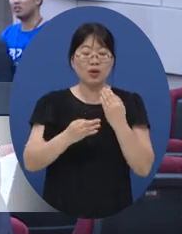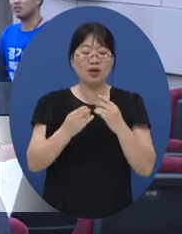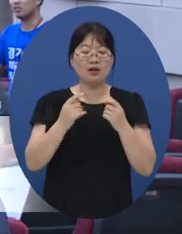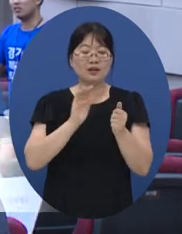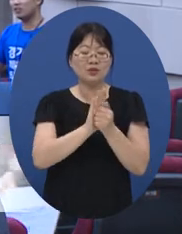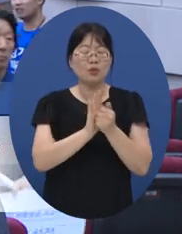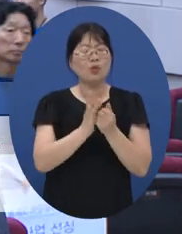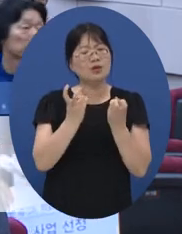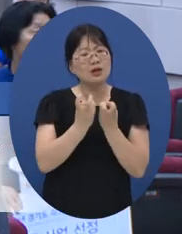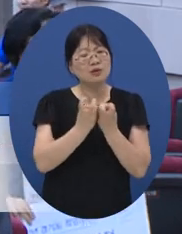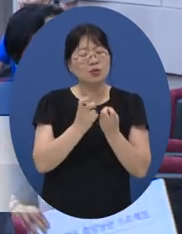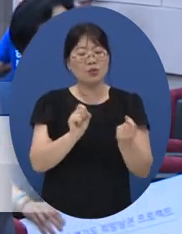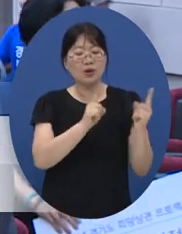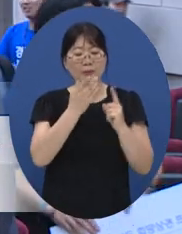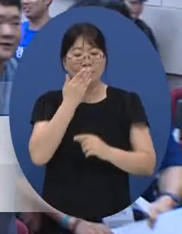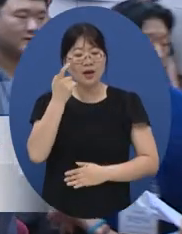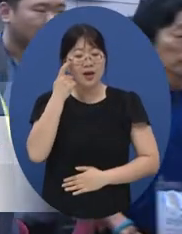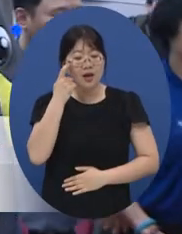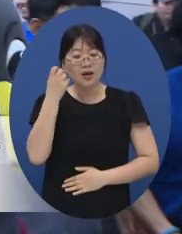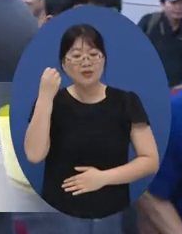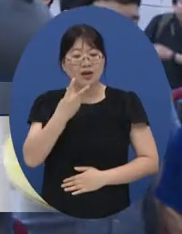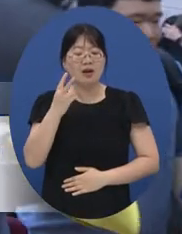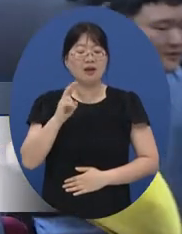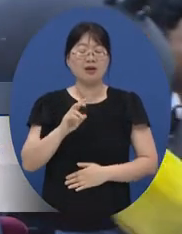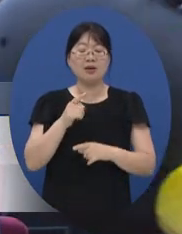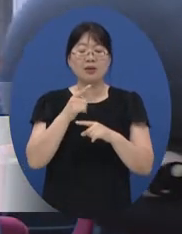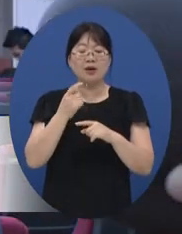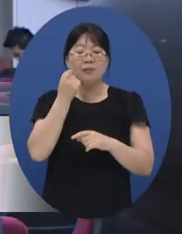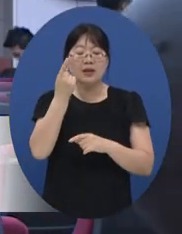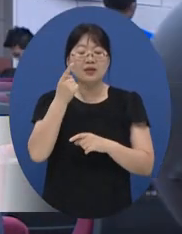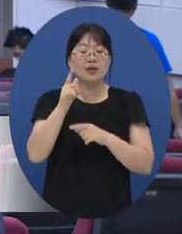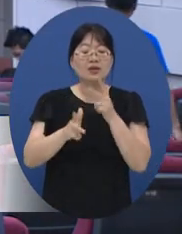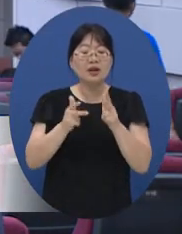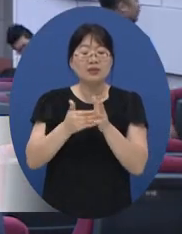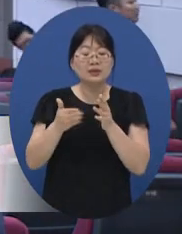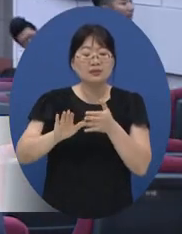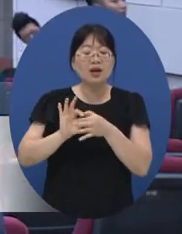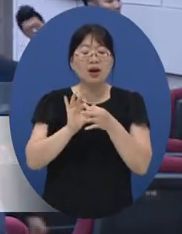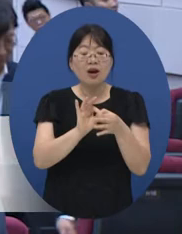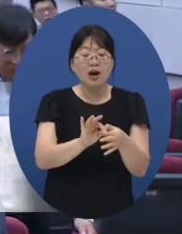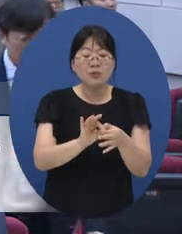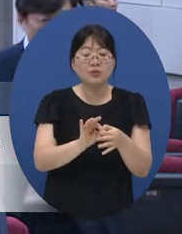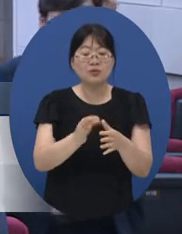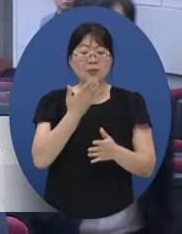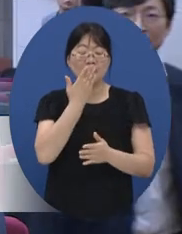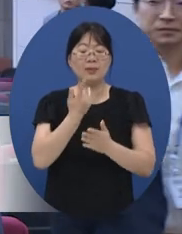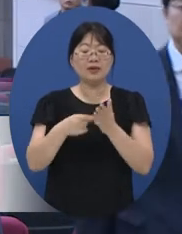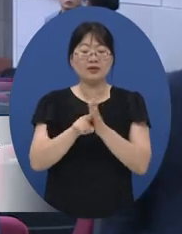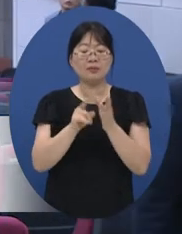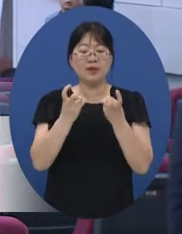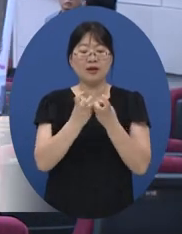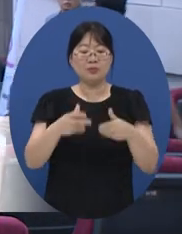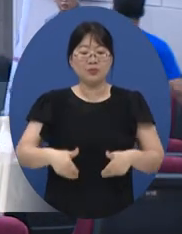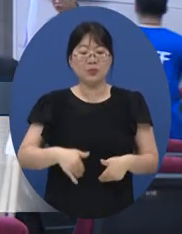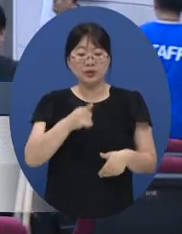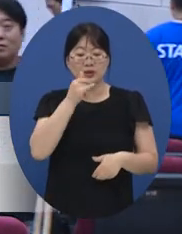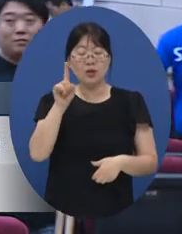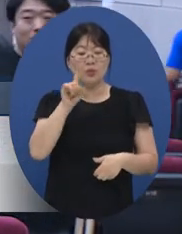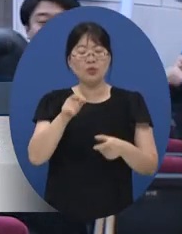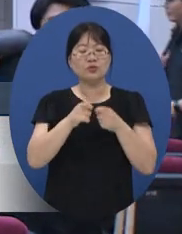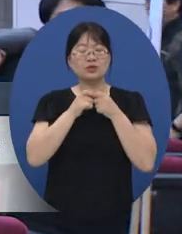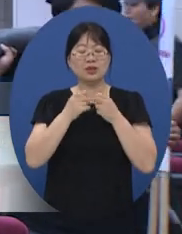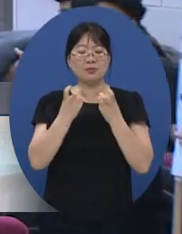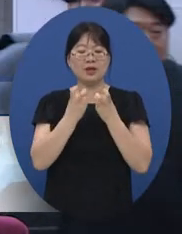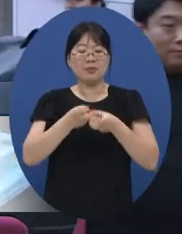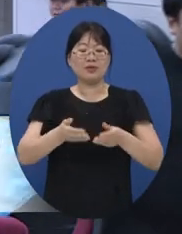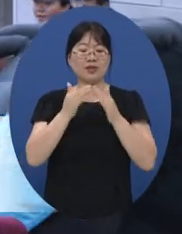상권을 활성화할 수 있는지, 그리고 이거는 단연 사업이지만은 앞으로도 또 지속적으로 발전하기 위해서는 어떤 방안이 필요한지에 대해서 구체적인